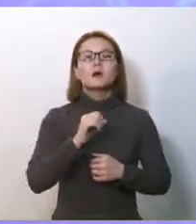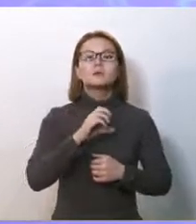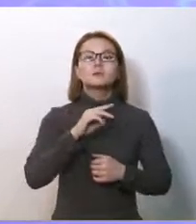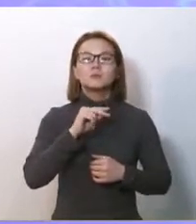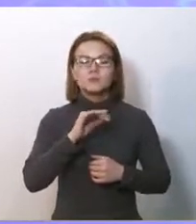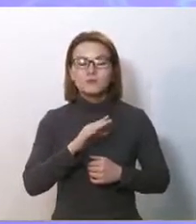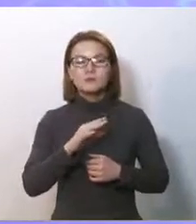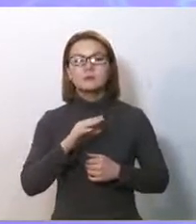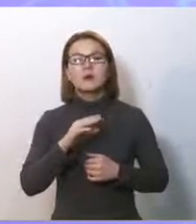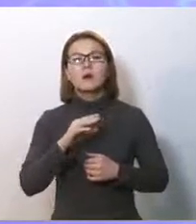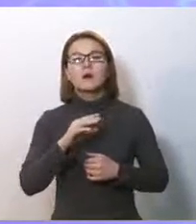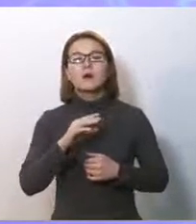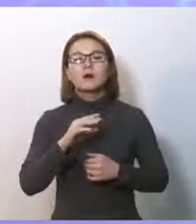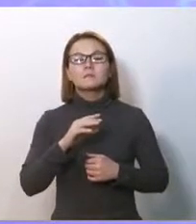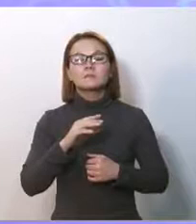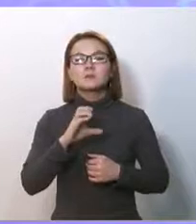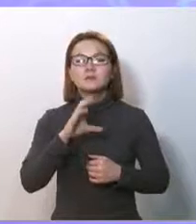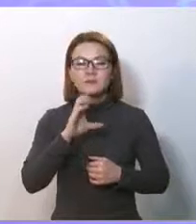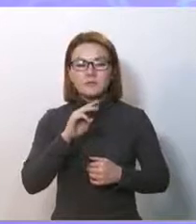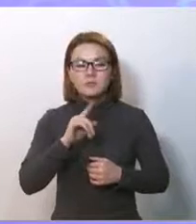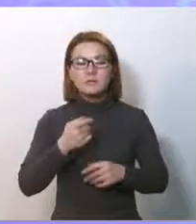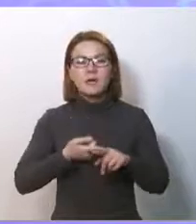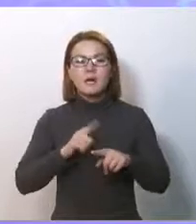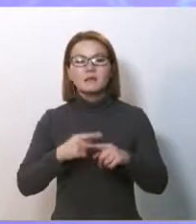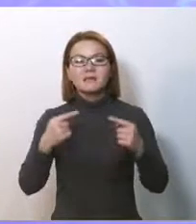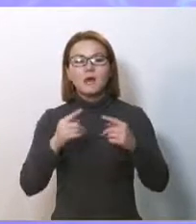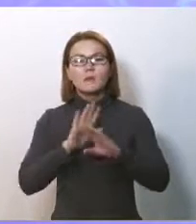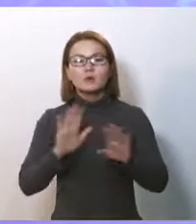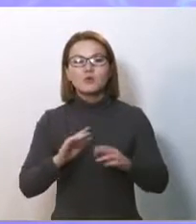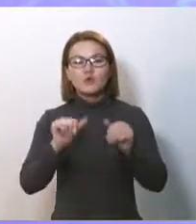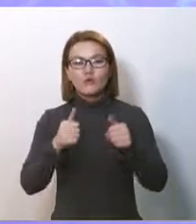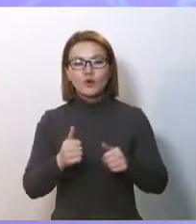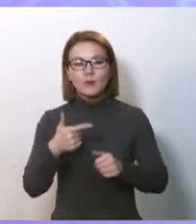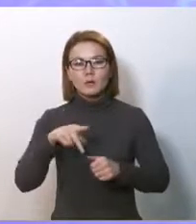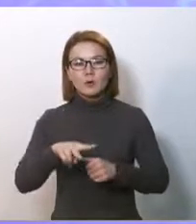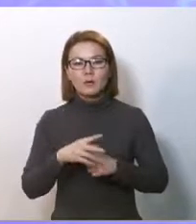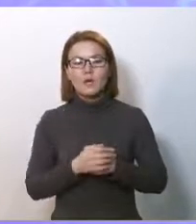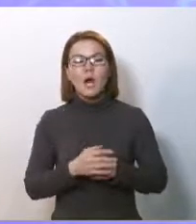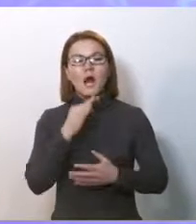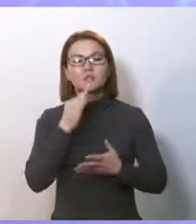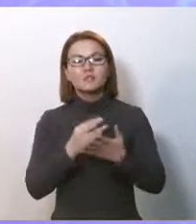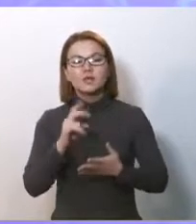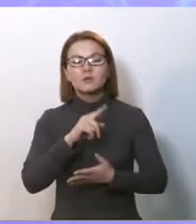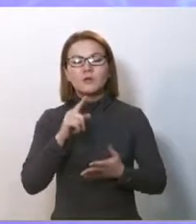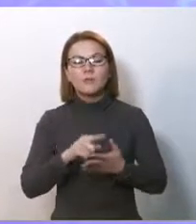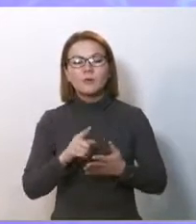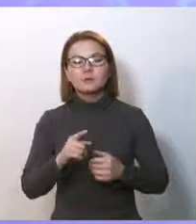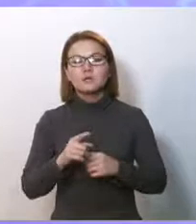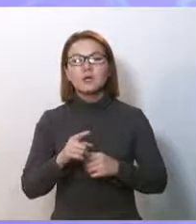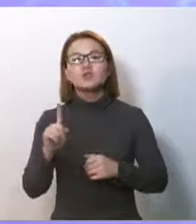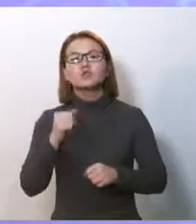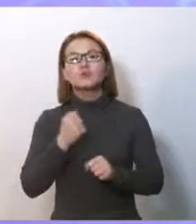расчесывать, светить – это глаголы неопределенной формы, так как отвечают на вопрос